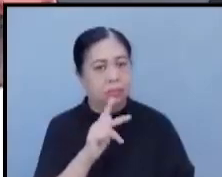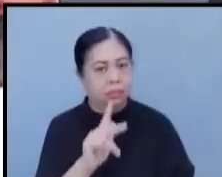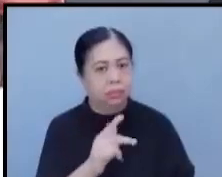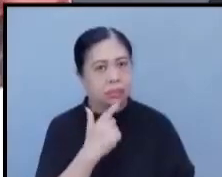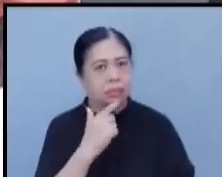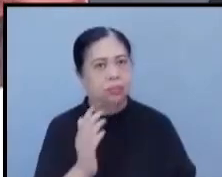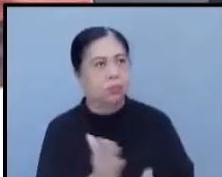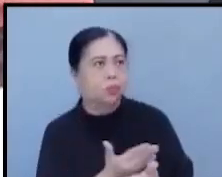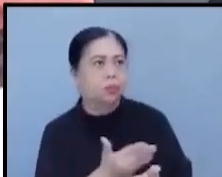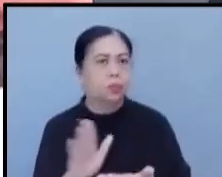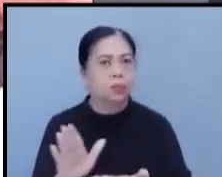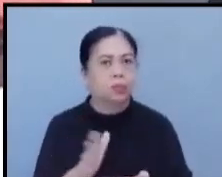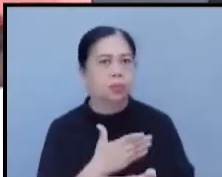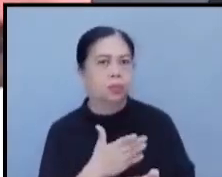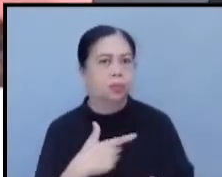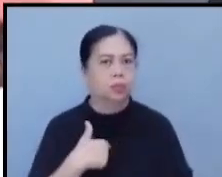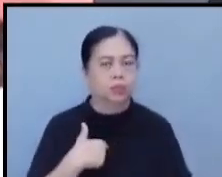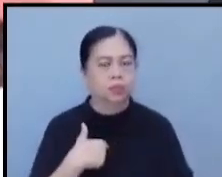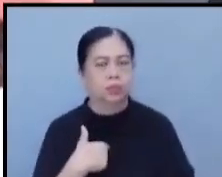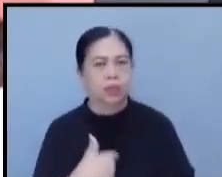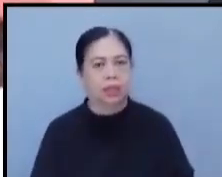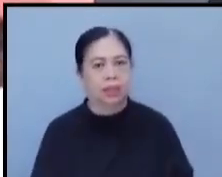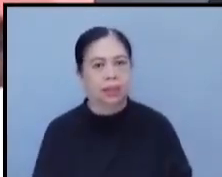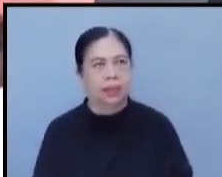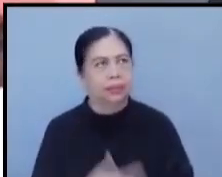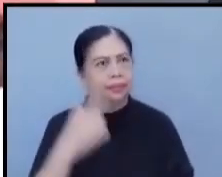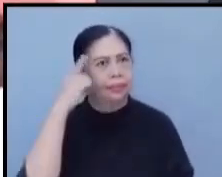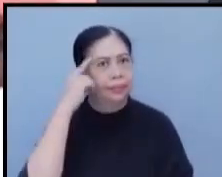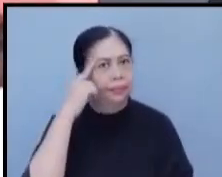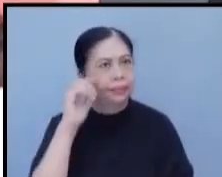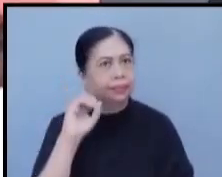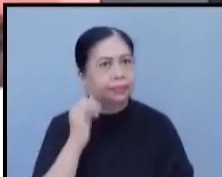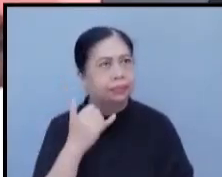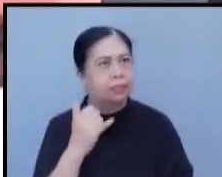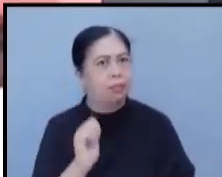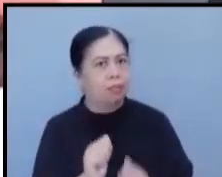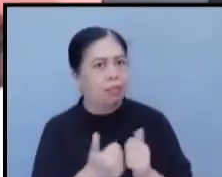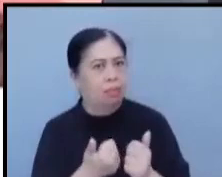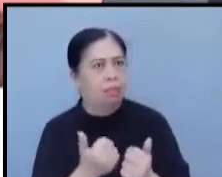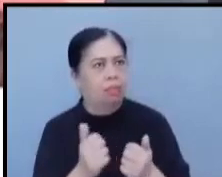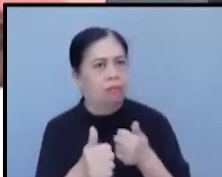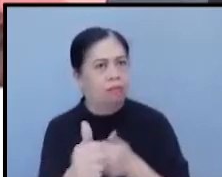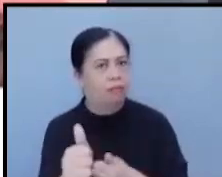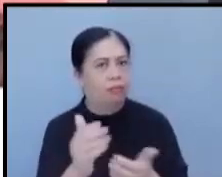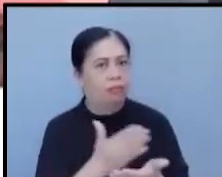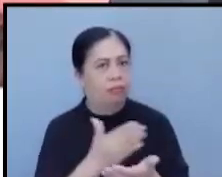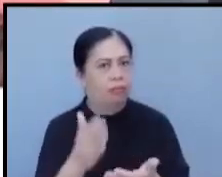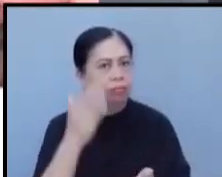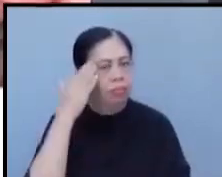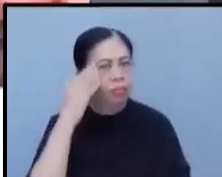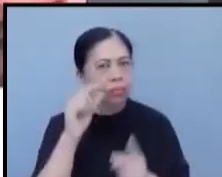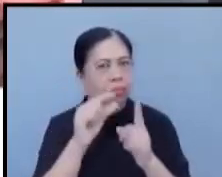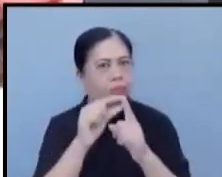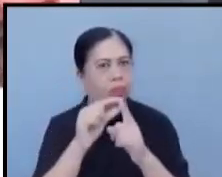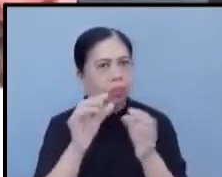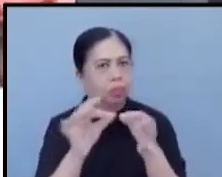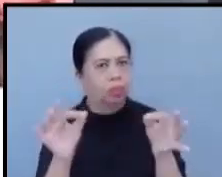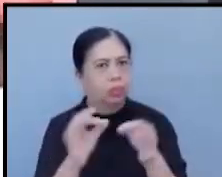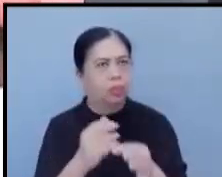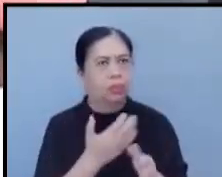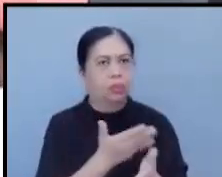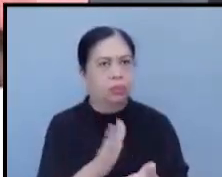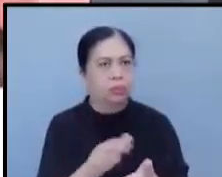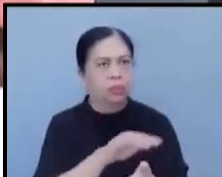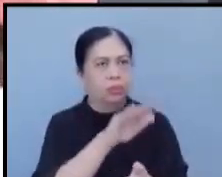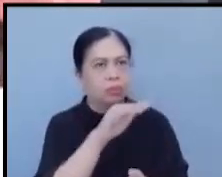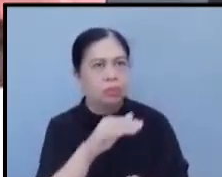kumakanta-kanta daw po ako. Okay. Alam ko daw po yung tono ng song, pero hindi ko po alam yung lyrics. Lyrics? So may tono talaga, maririnig mo